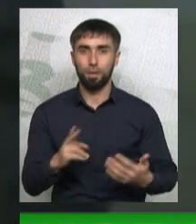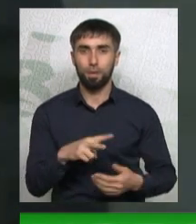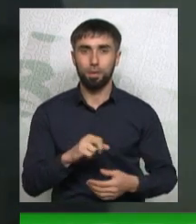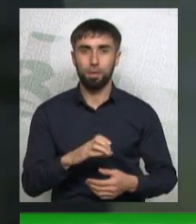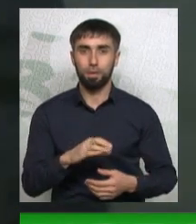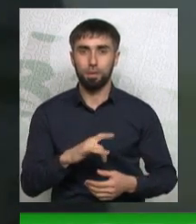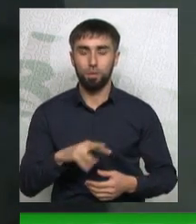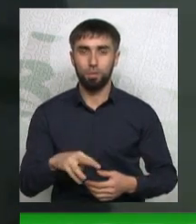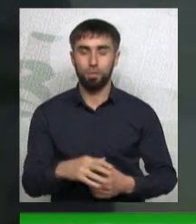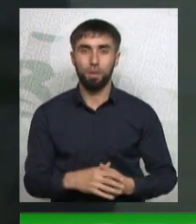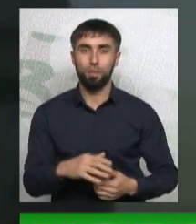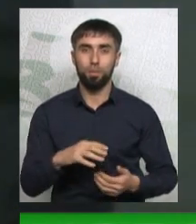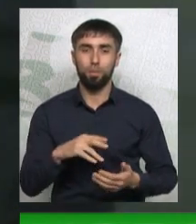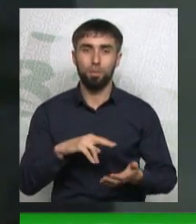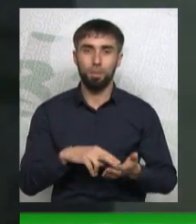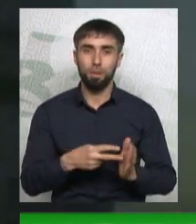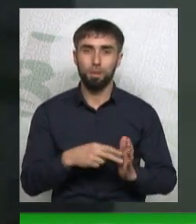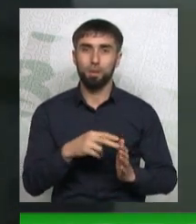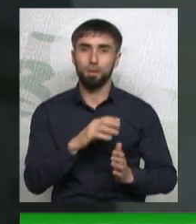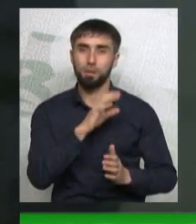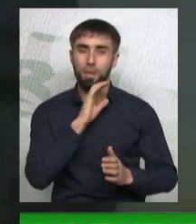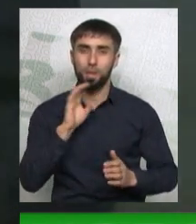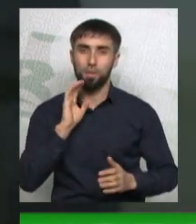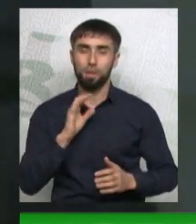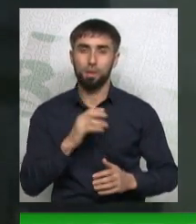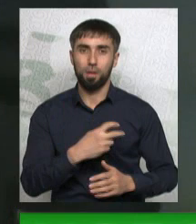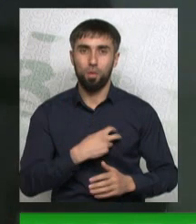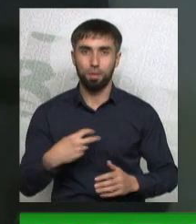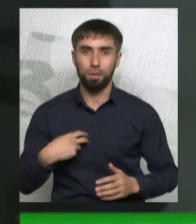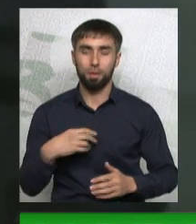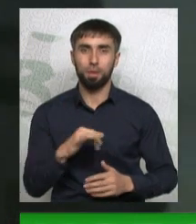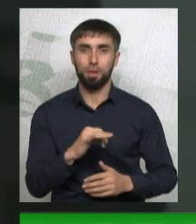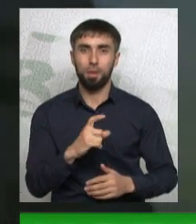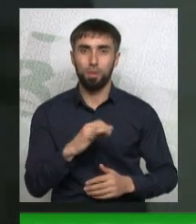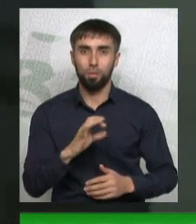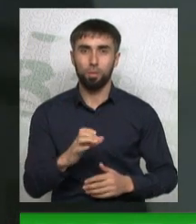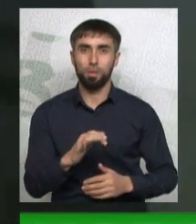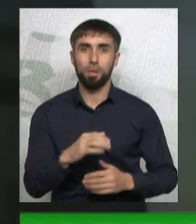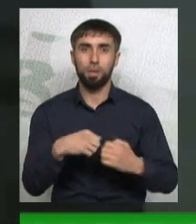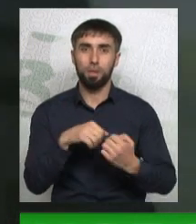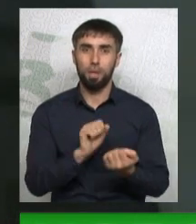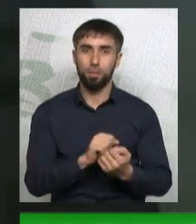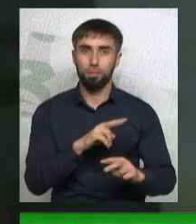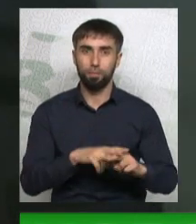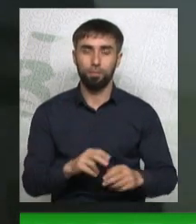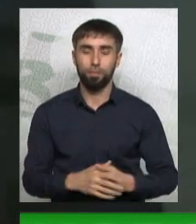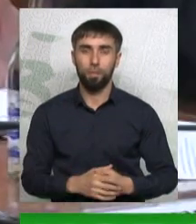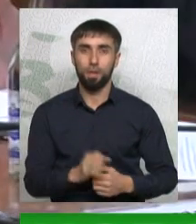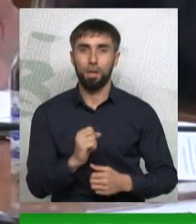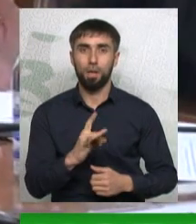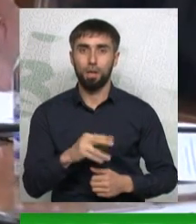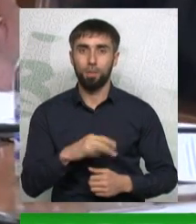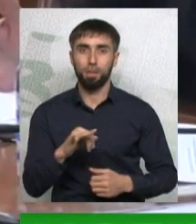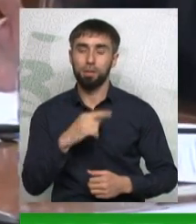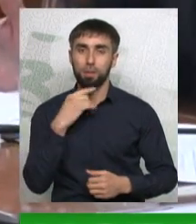кластерам, Мамисон в Республике Северная Осетия, Алания, Эльбрус, Иджилысу в Кабардино-Балкарской Республике, Армхи в